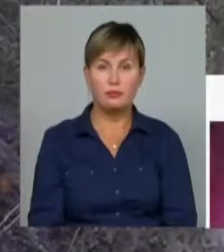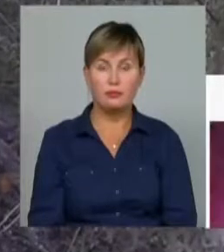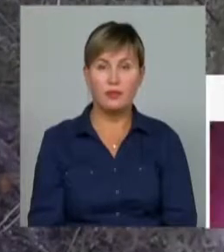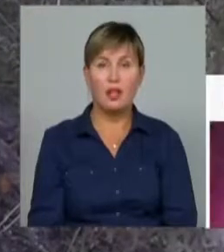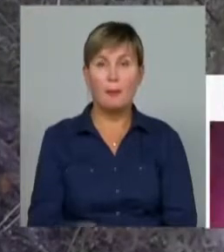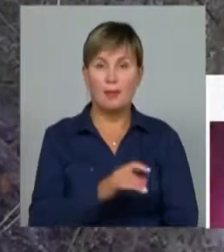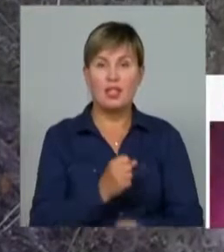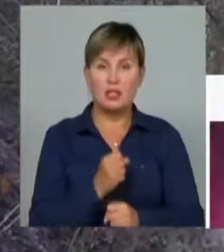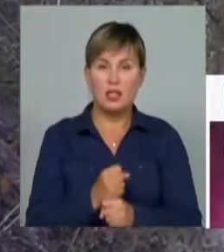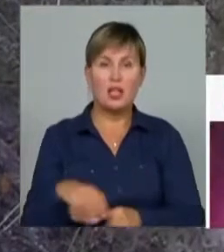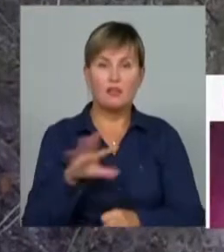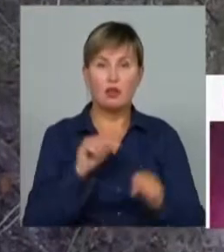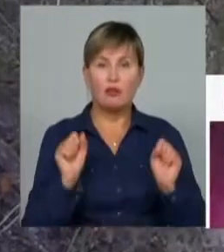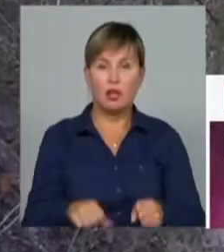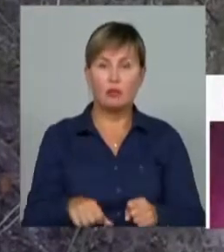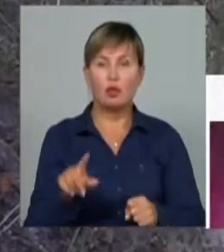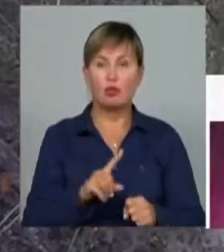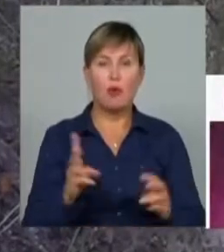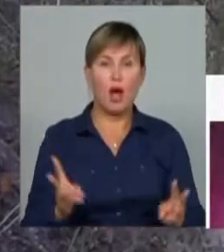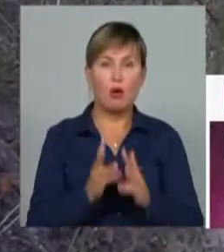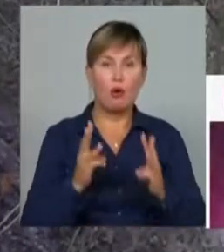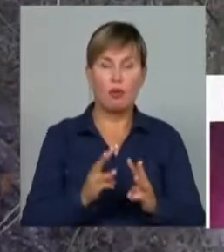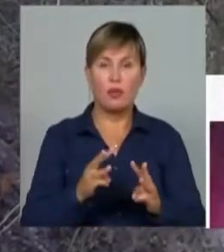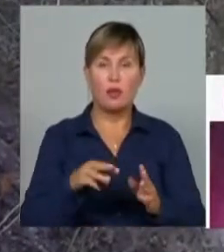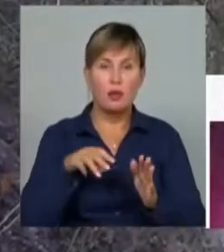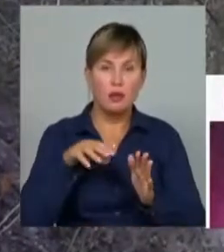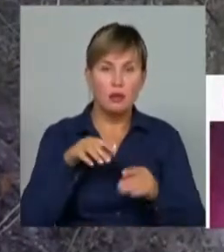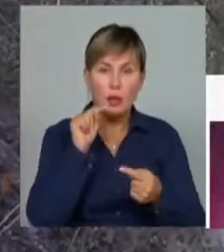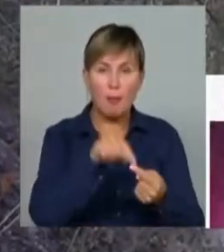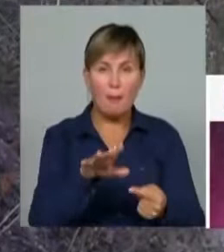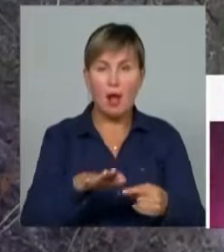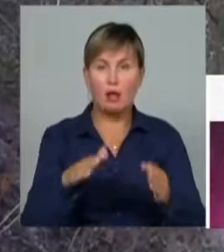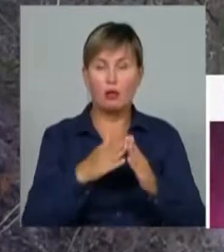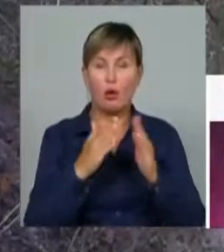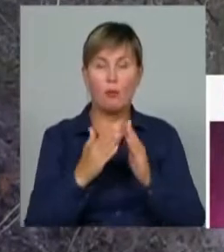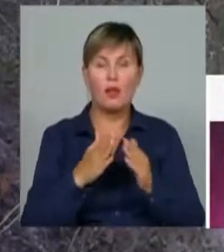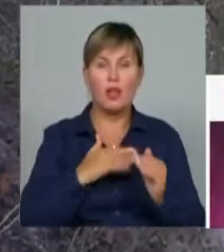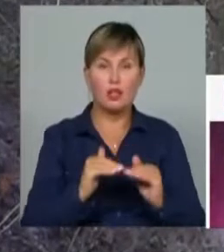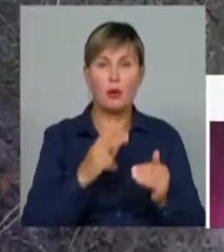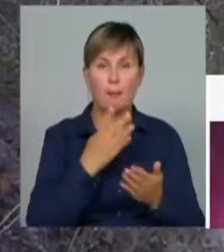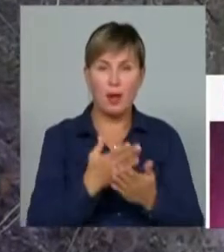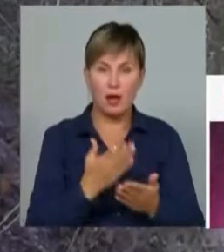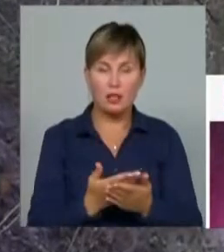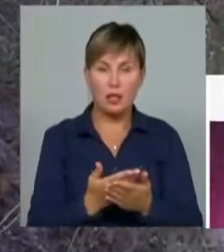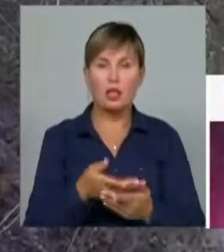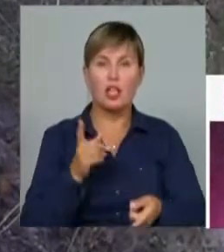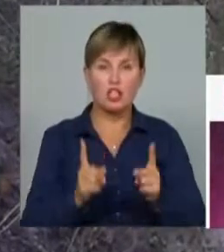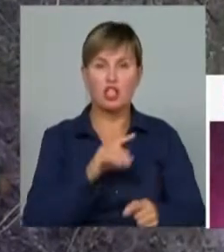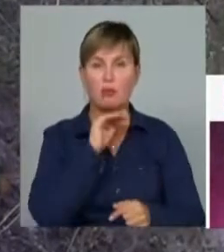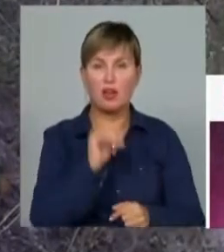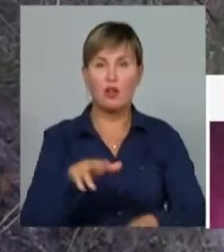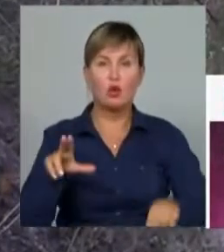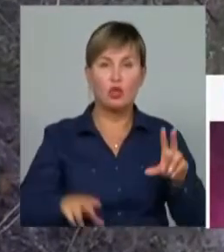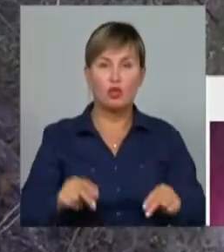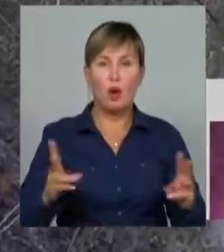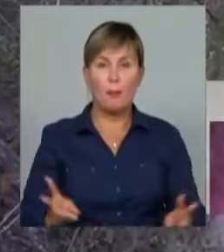Мы сделали все возможное для того, чтобы огонь не дошел до жилого массива. Наши ребята показали настоящий профессионализм. Учитывая,